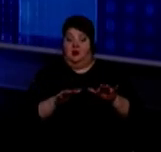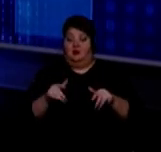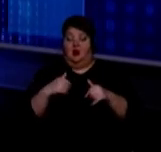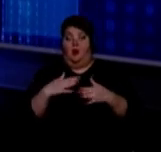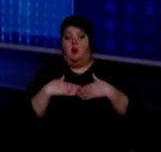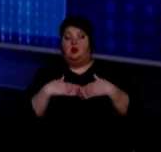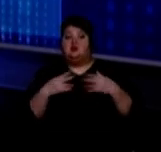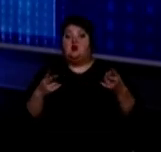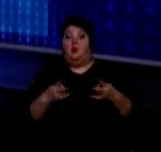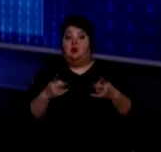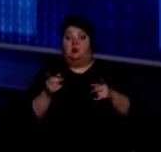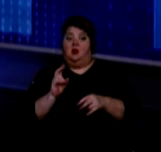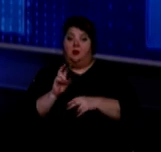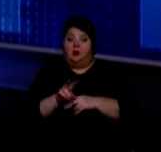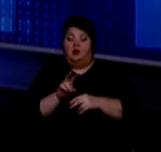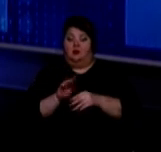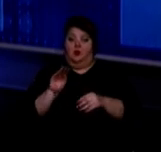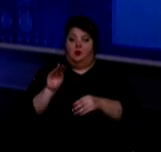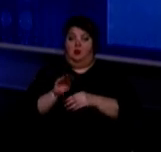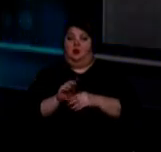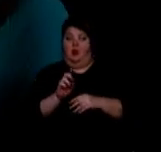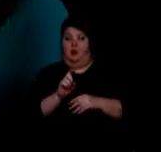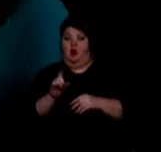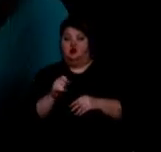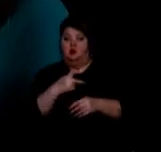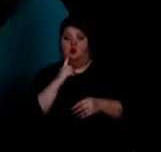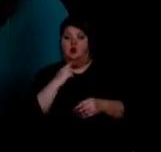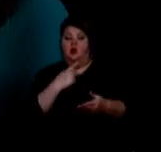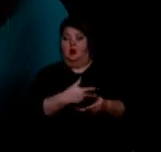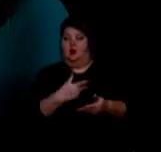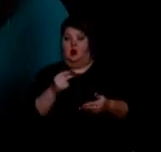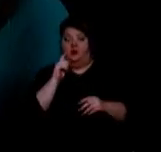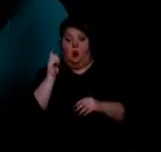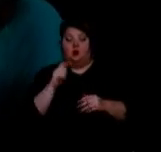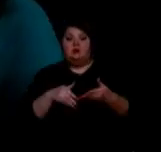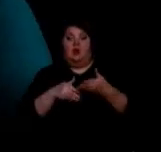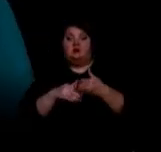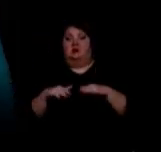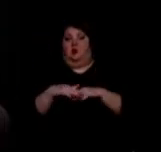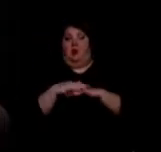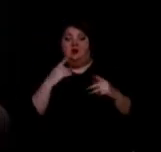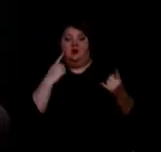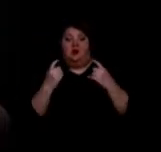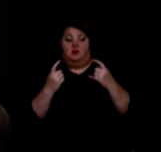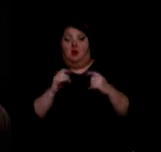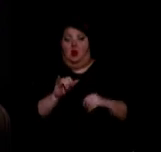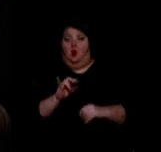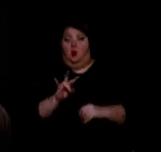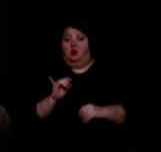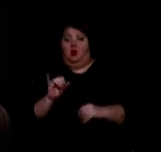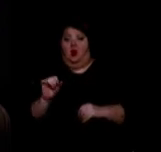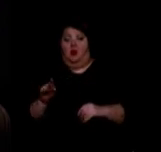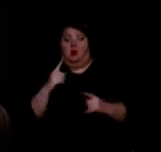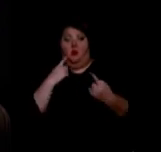нашій потребі приходили і поповнювали базу донорської крові. Українські засоби масової інформації, зокрема «Уніан», повідомляли про те,